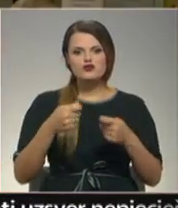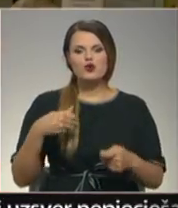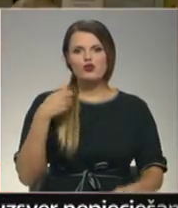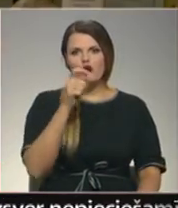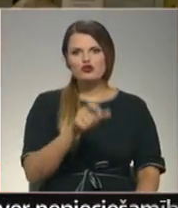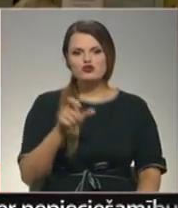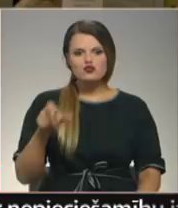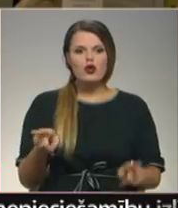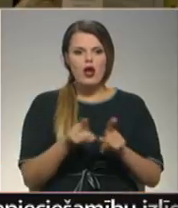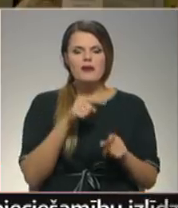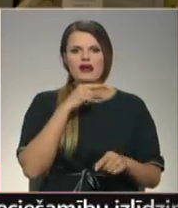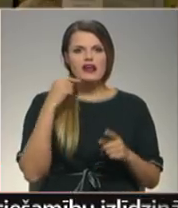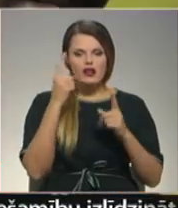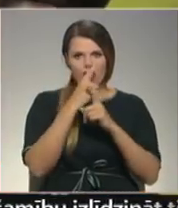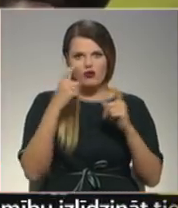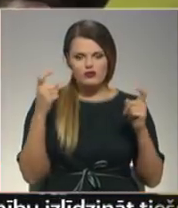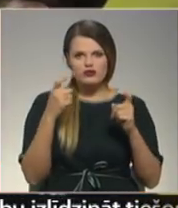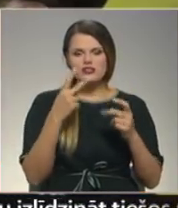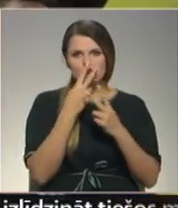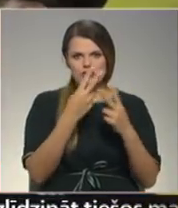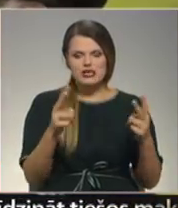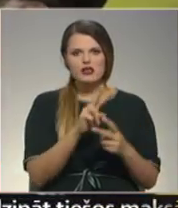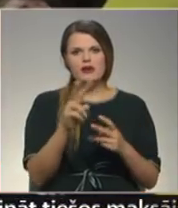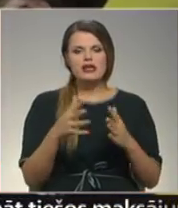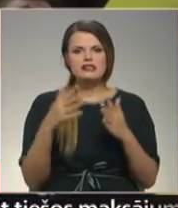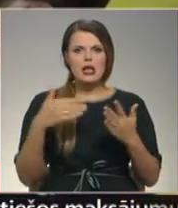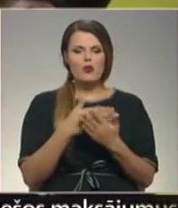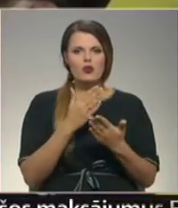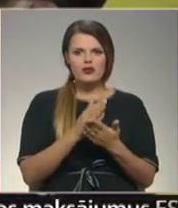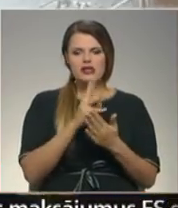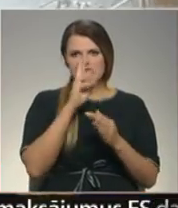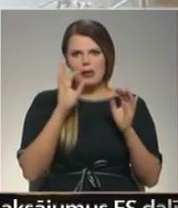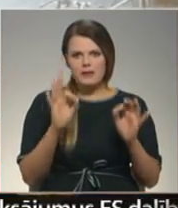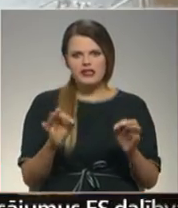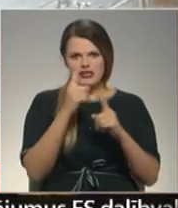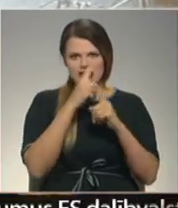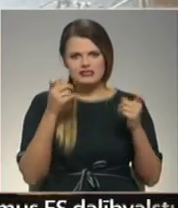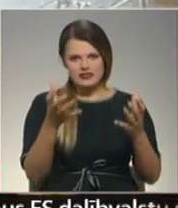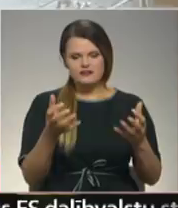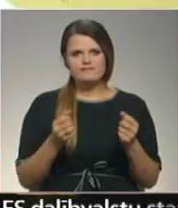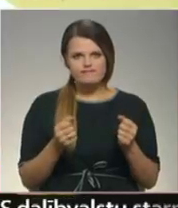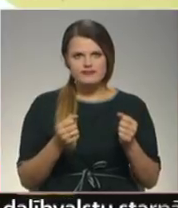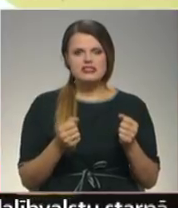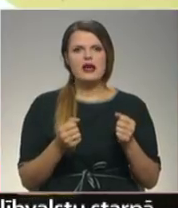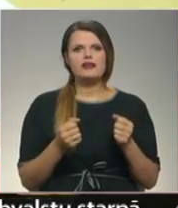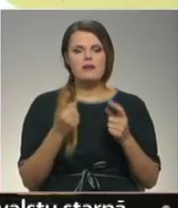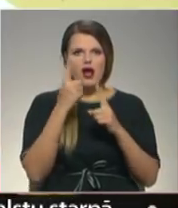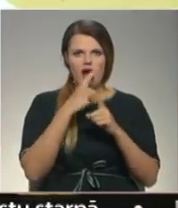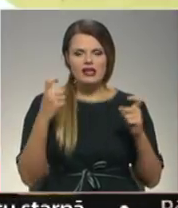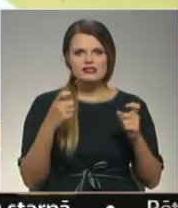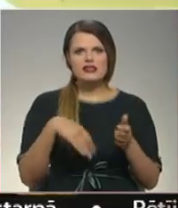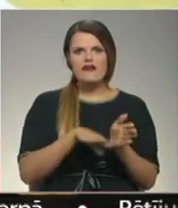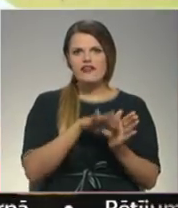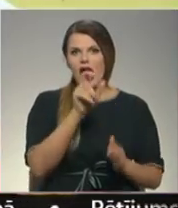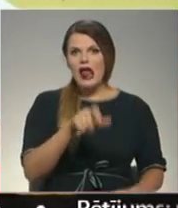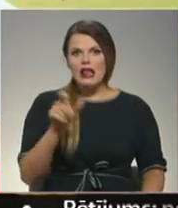un arī krievalodīgo mediju skatītājiem, kas lielākoties ir šo mediju nepatiesās un nekvalitatīvās ziņas pakļauta auditorija, atzina semināru